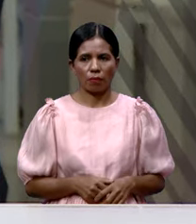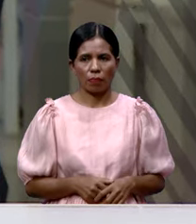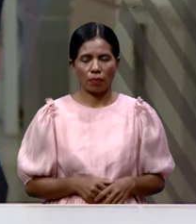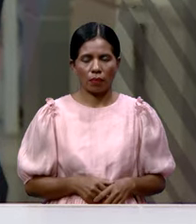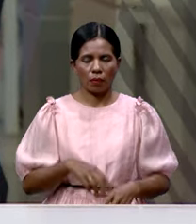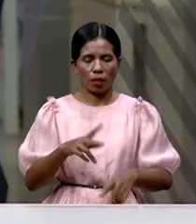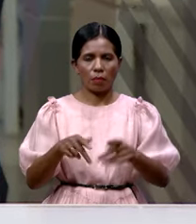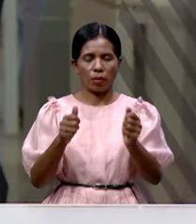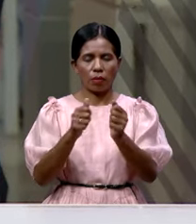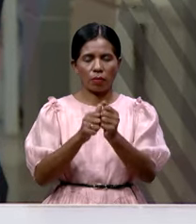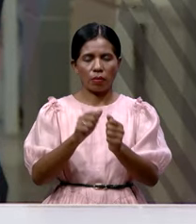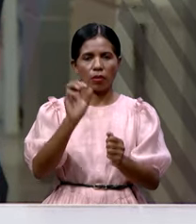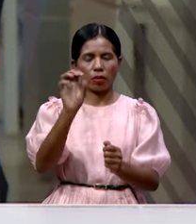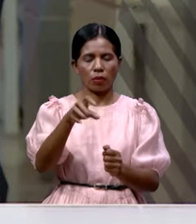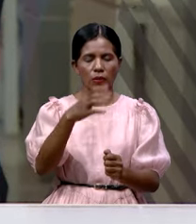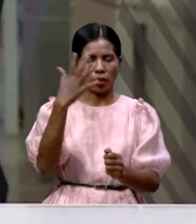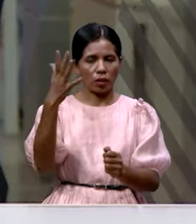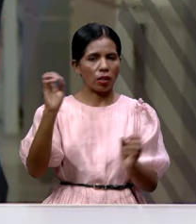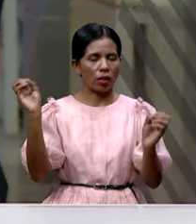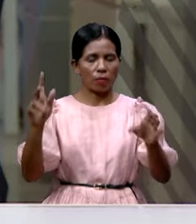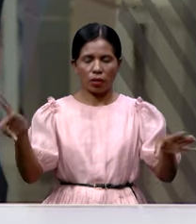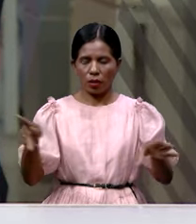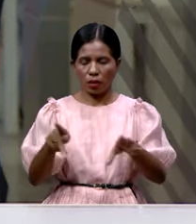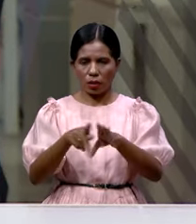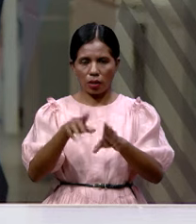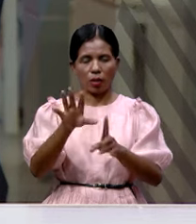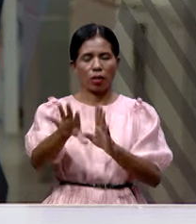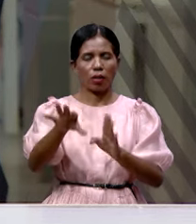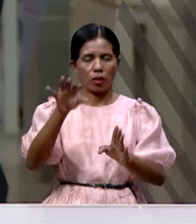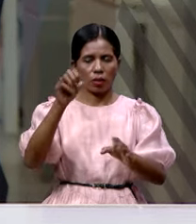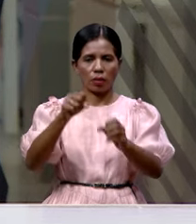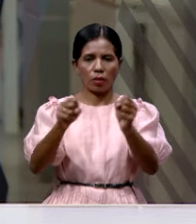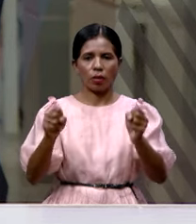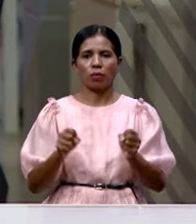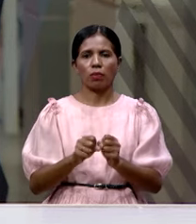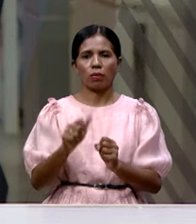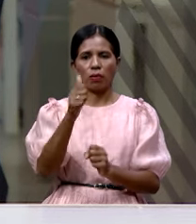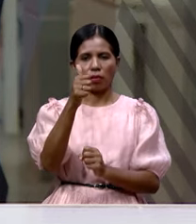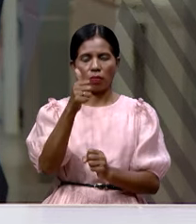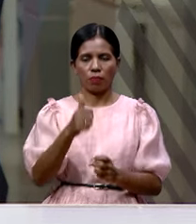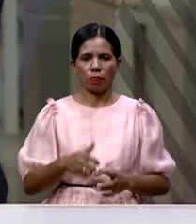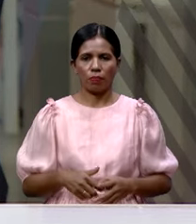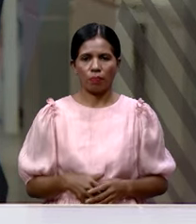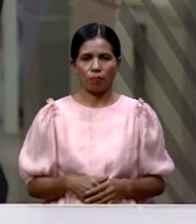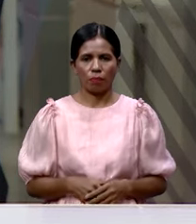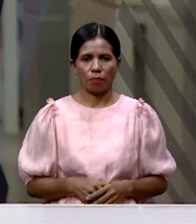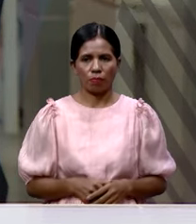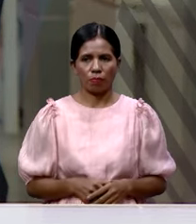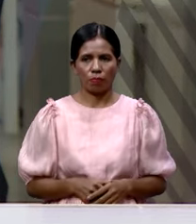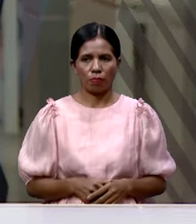Eleitores Rihun Sanulo Resing Lima la participa e realiza un líder comunitaria Basuku Sanulo.